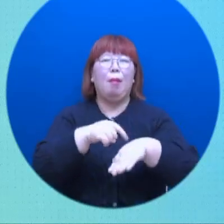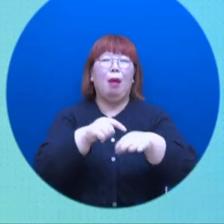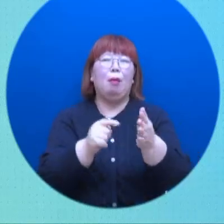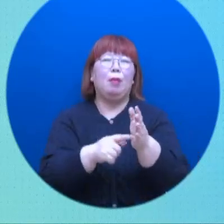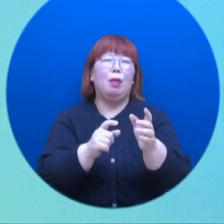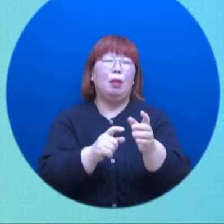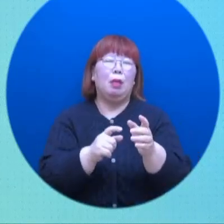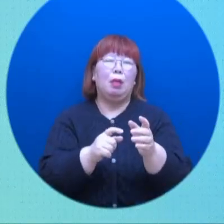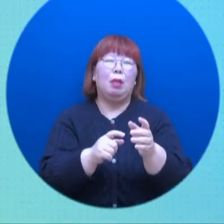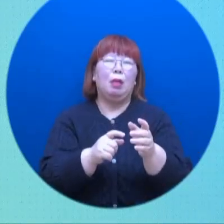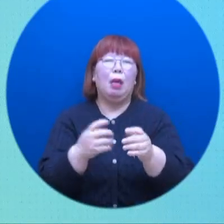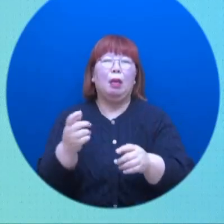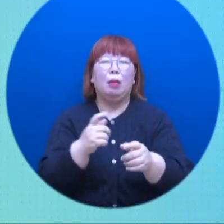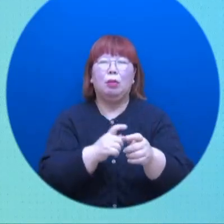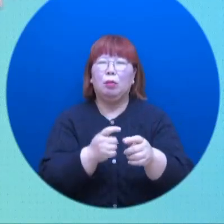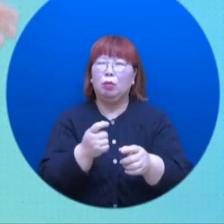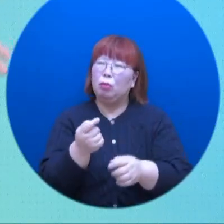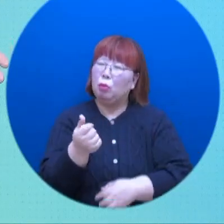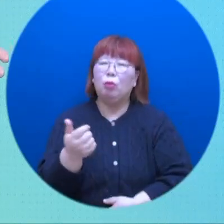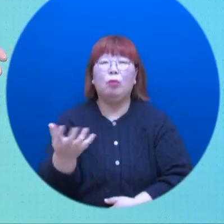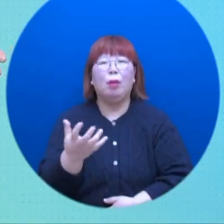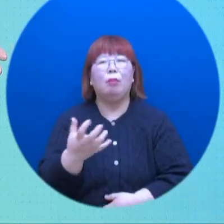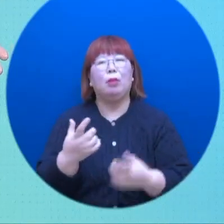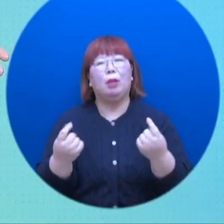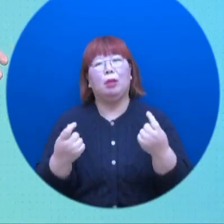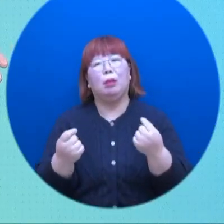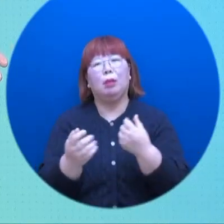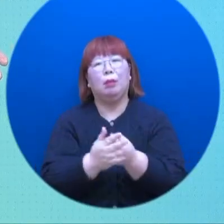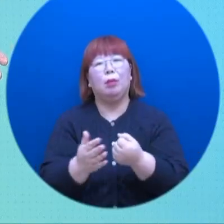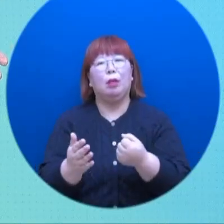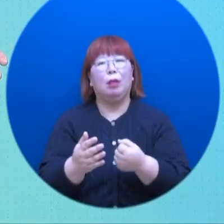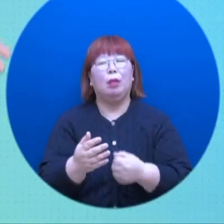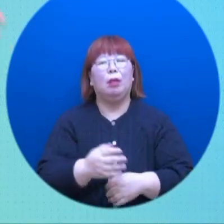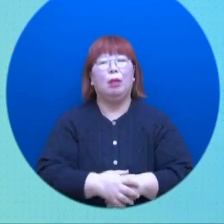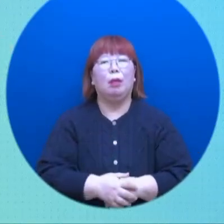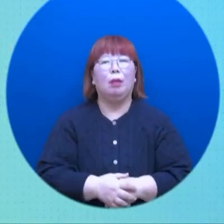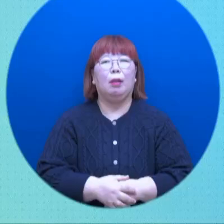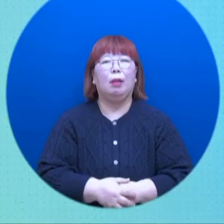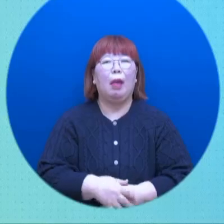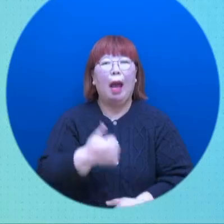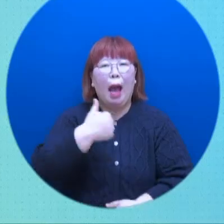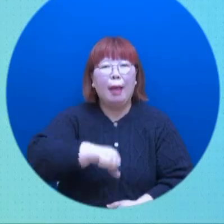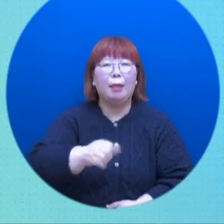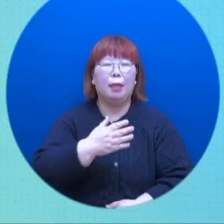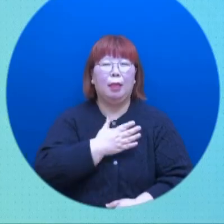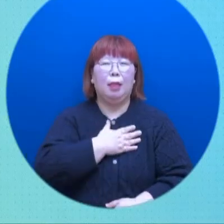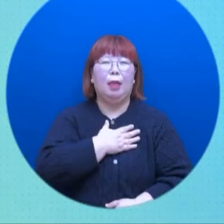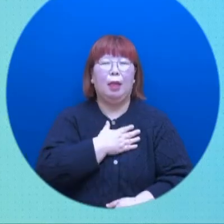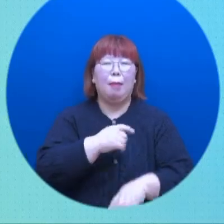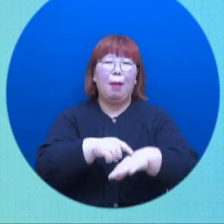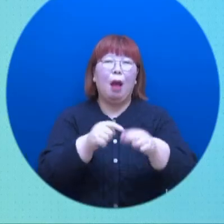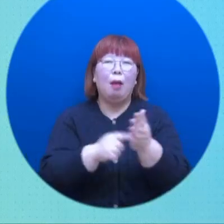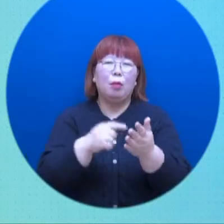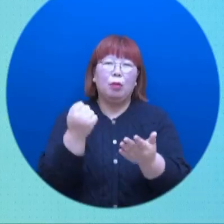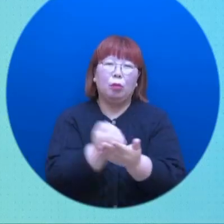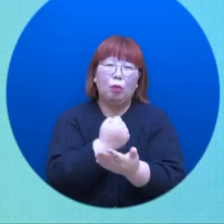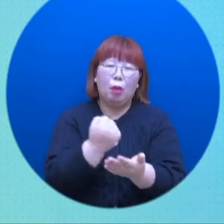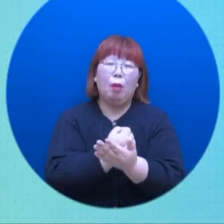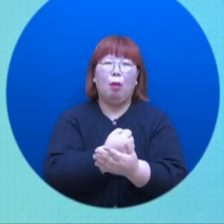봐. 책에서 이렇게 씁니다. 아들이 내 속을 썩이거나 실망시킨